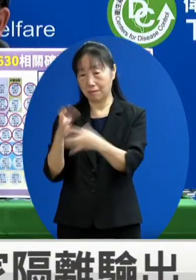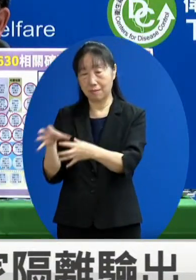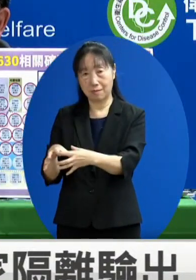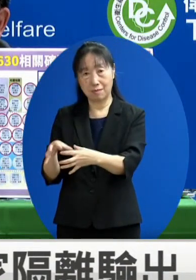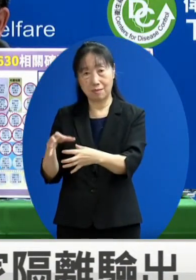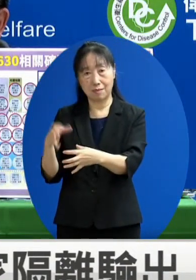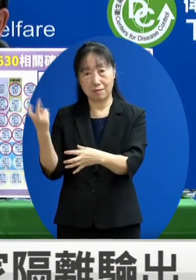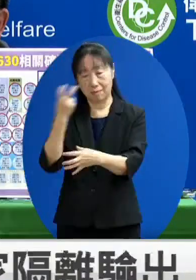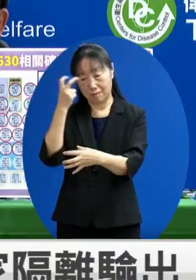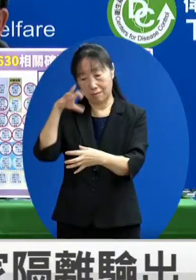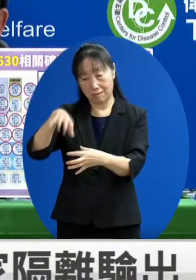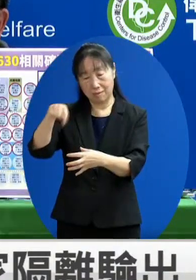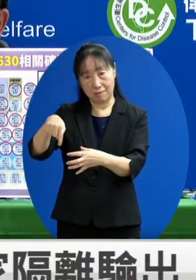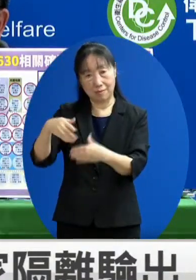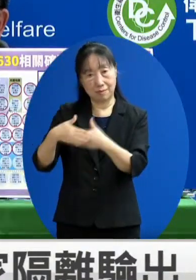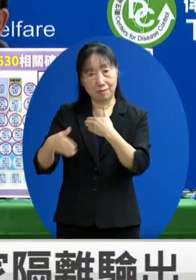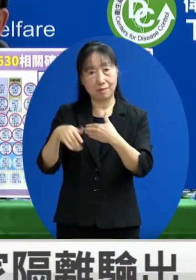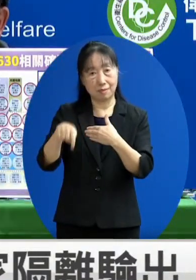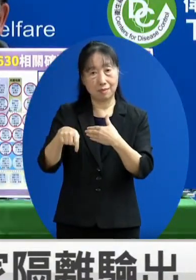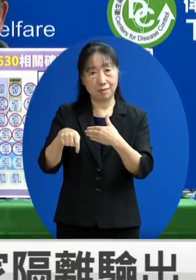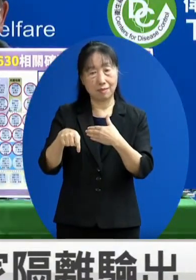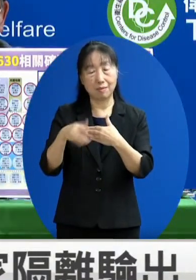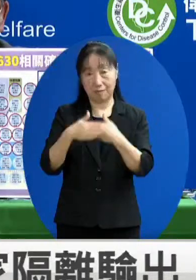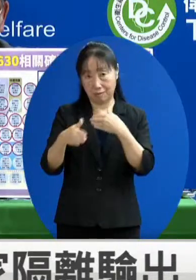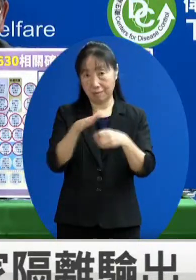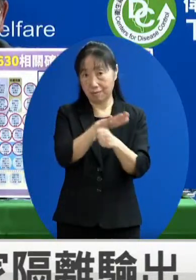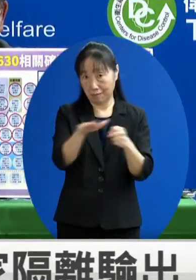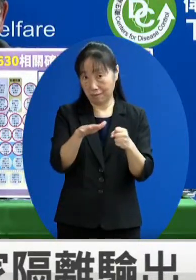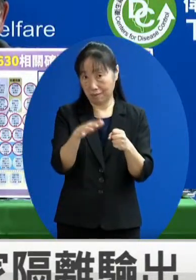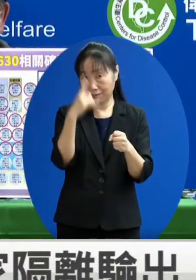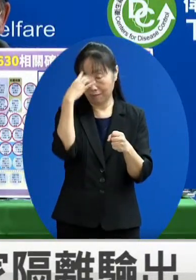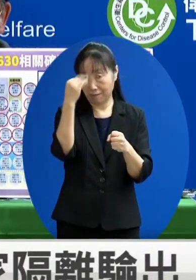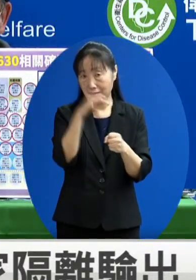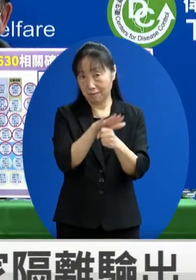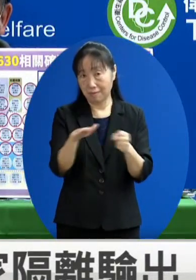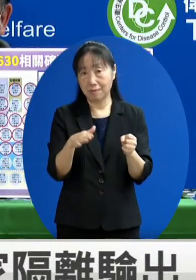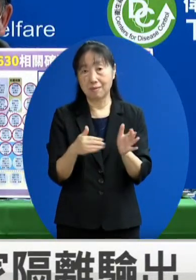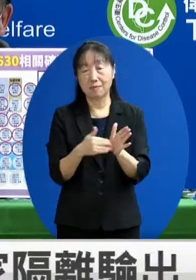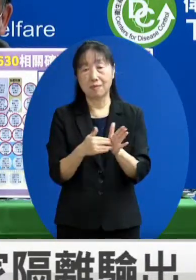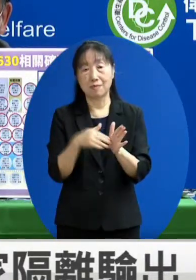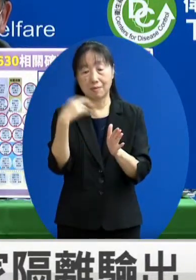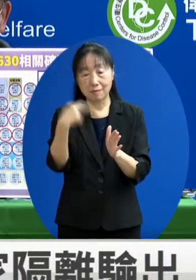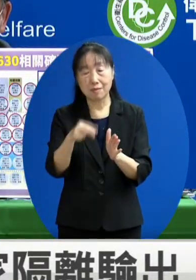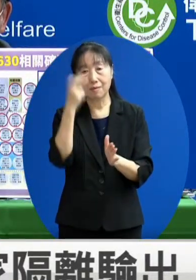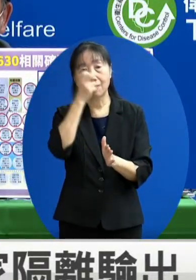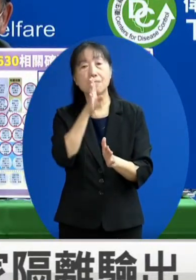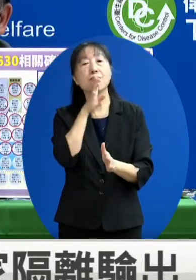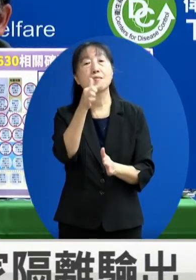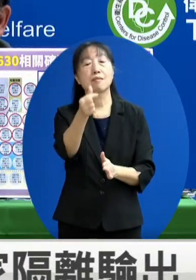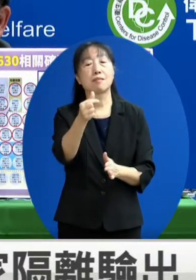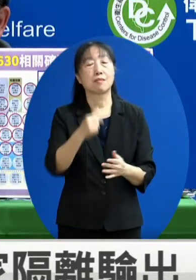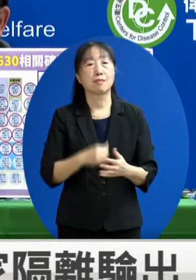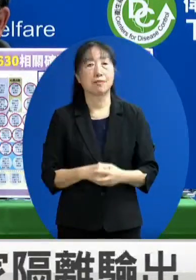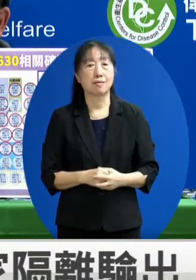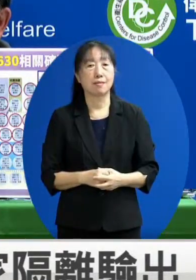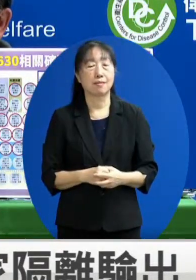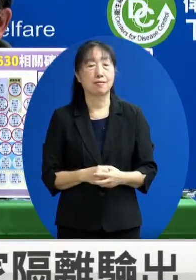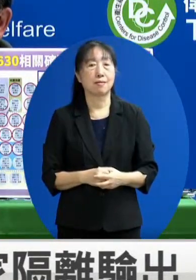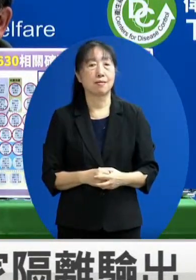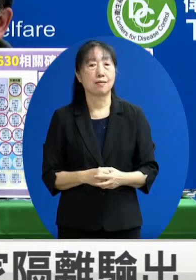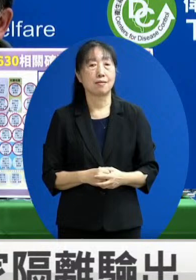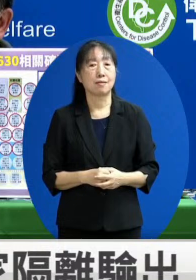离，然后现在是隔离期满，那检验是阳性，那就